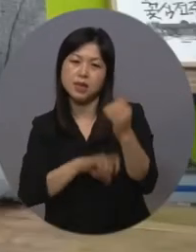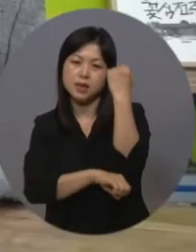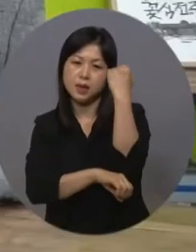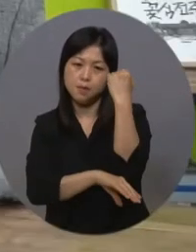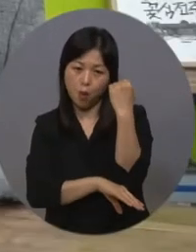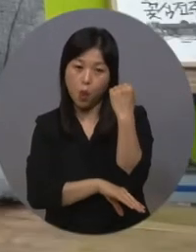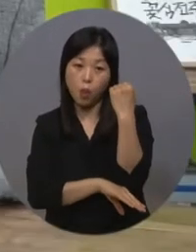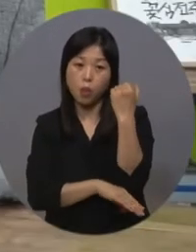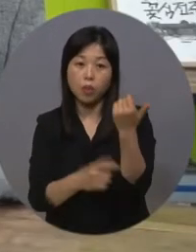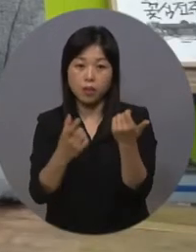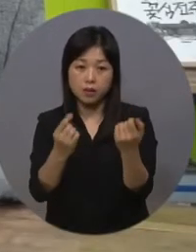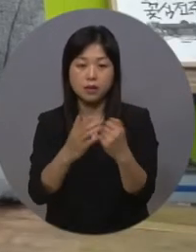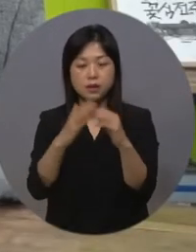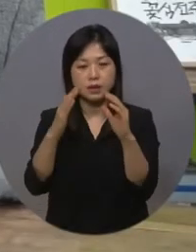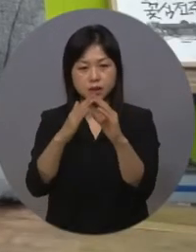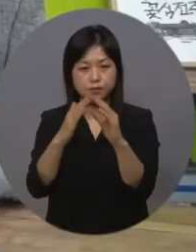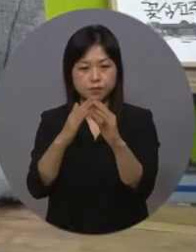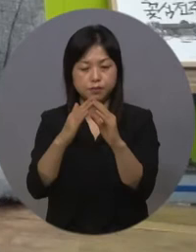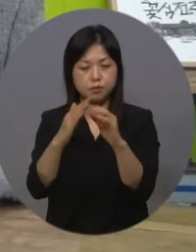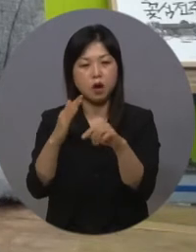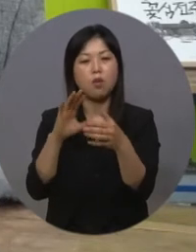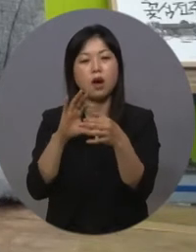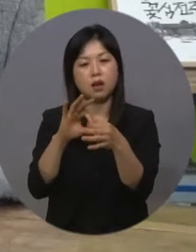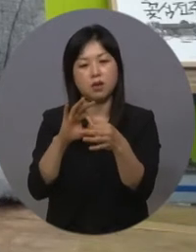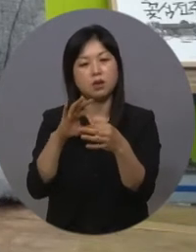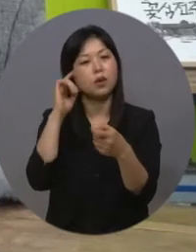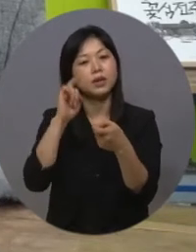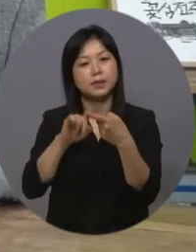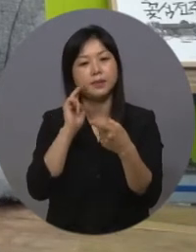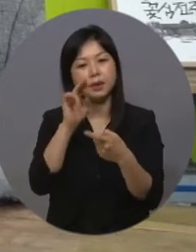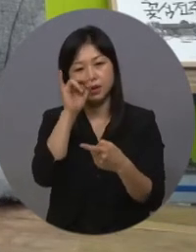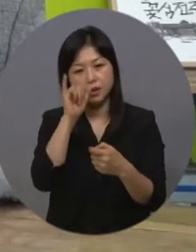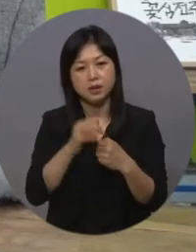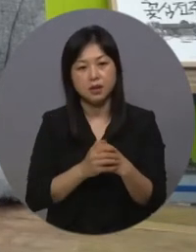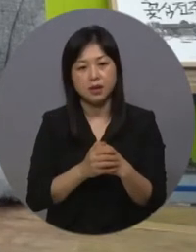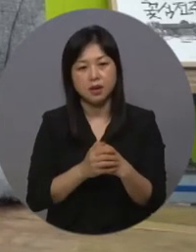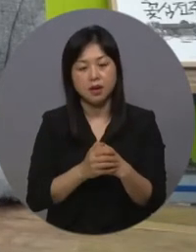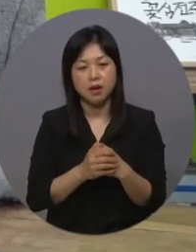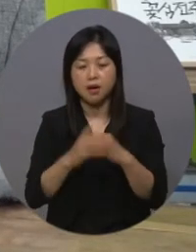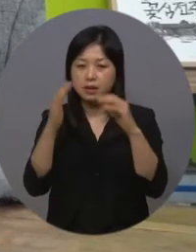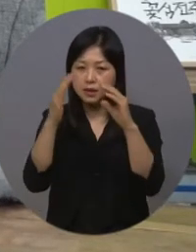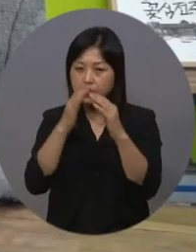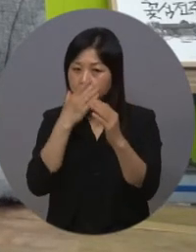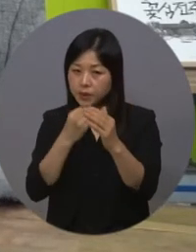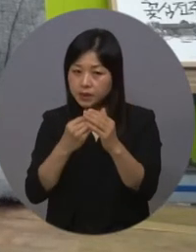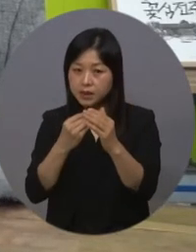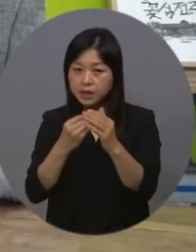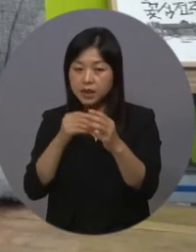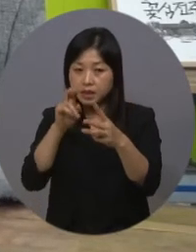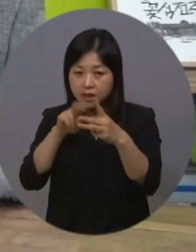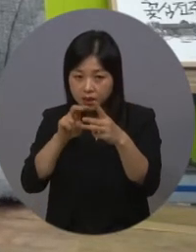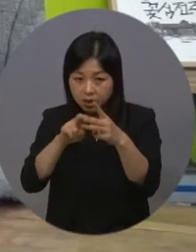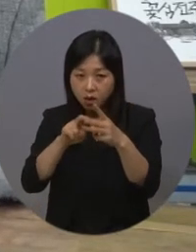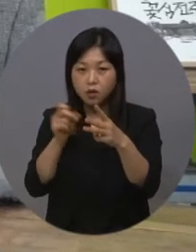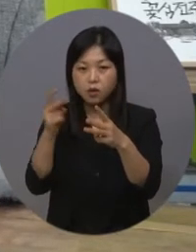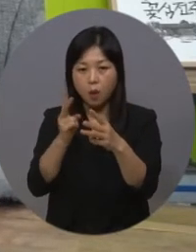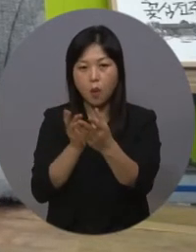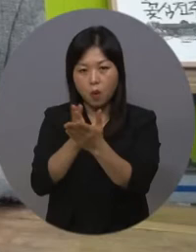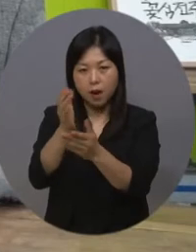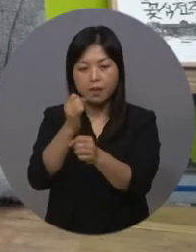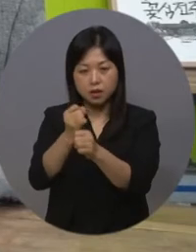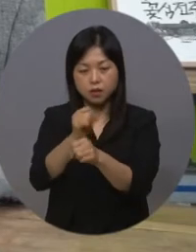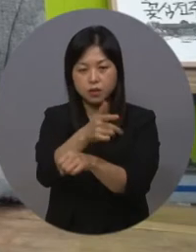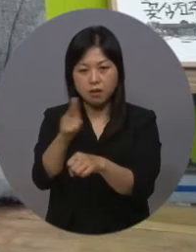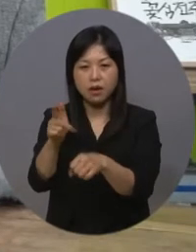욕구잖아요. 주거 문제에 대한 관심이 있어서 저희가 이제 주거복지센터도 만들고 과도 만들면서 또 여러 가지 저희가 뭐